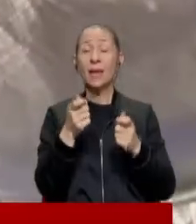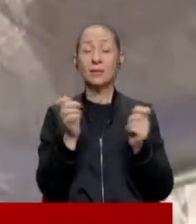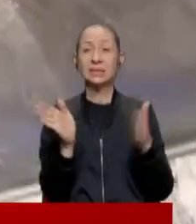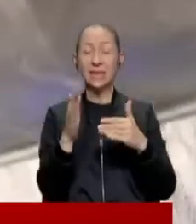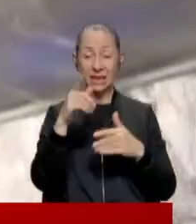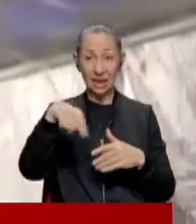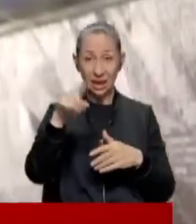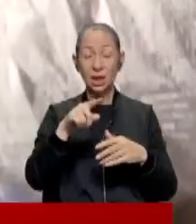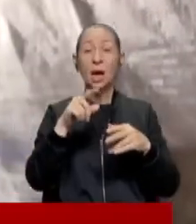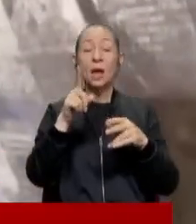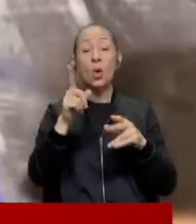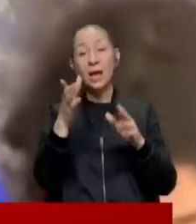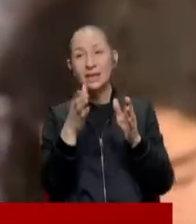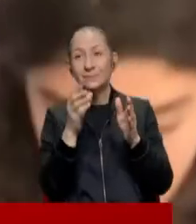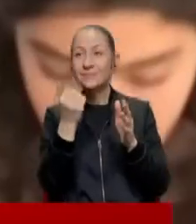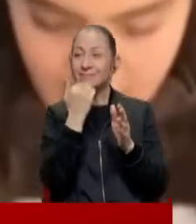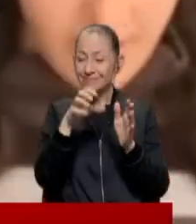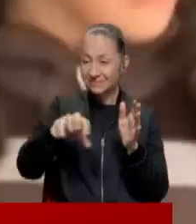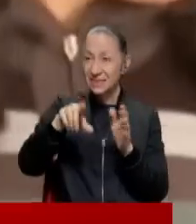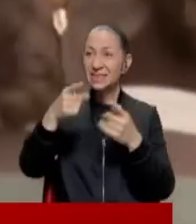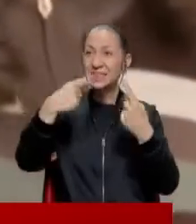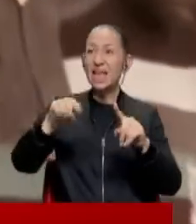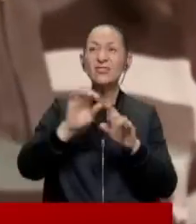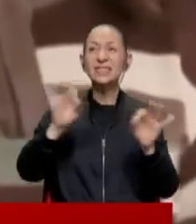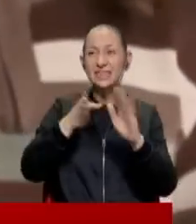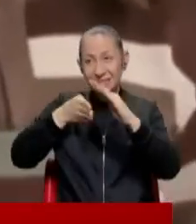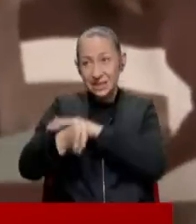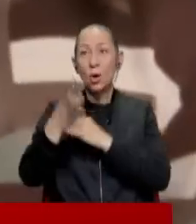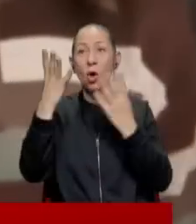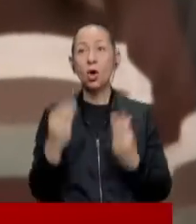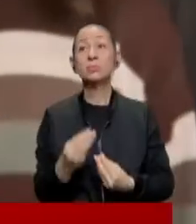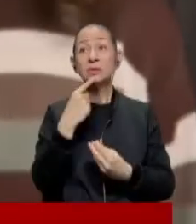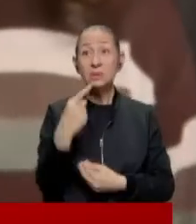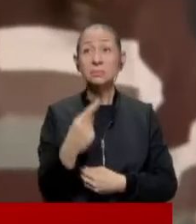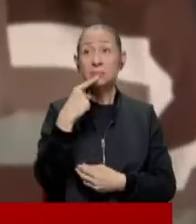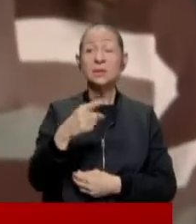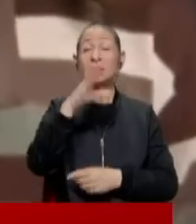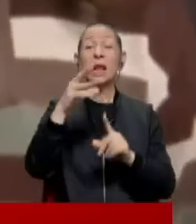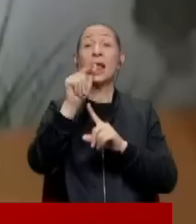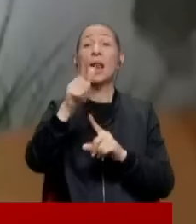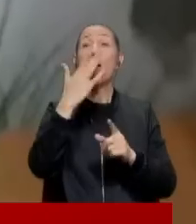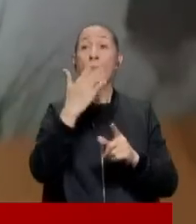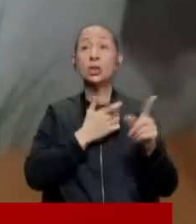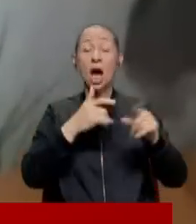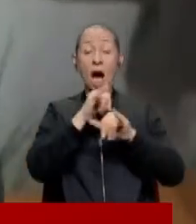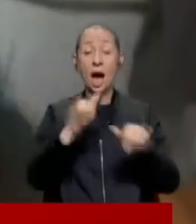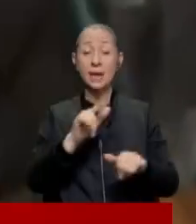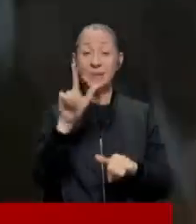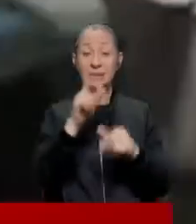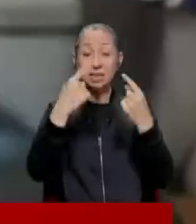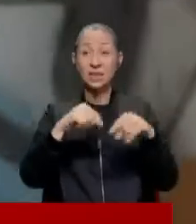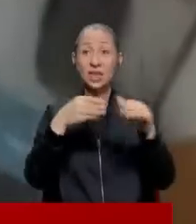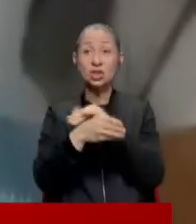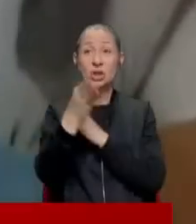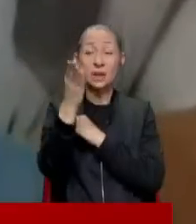sendikalarını kontenjan arttırırsın sınavsız geçiş sağlansın çağrılarına rağmen diğer illerdeki öğrencilerle aynı lise